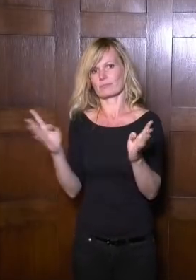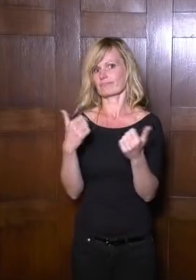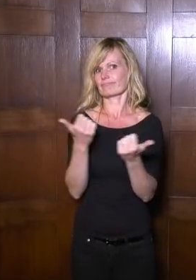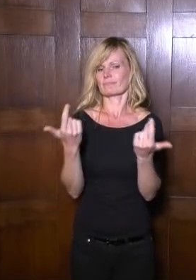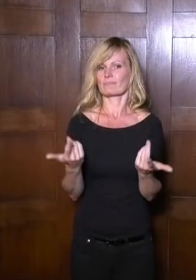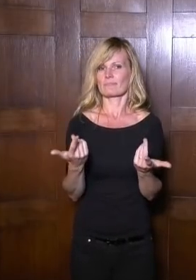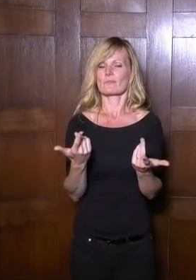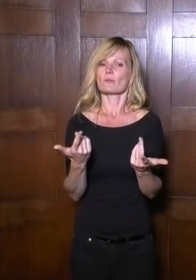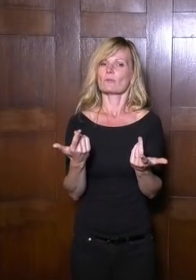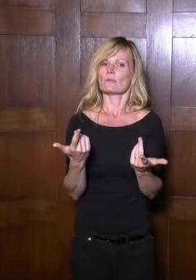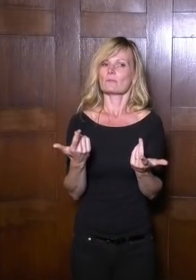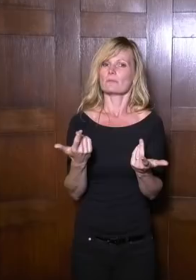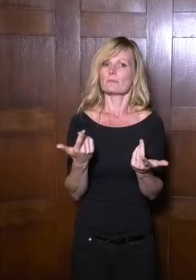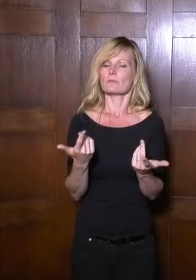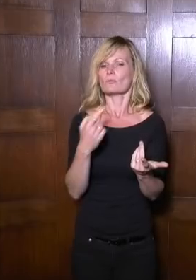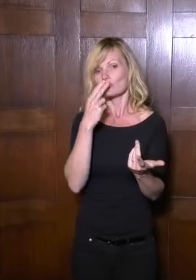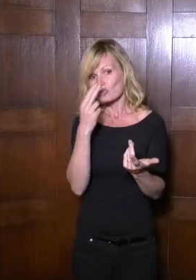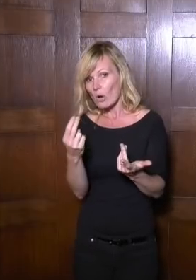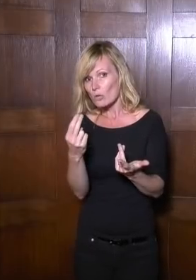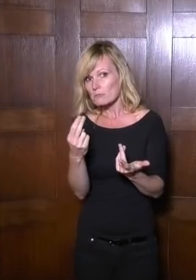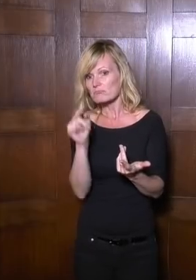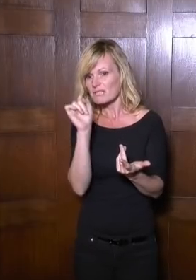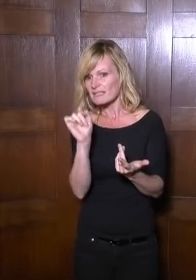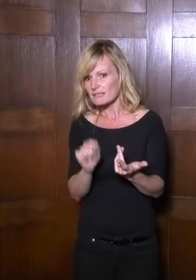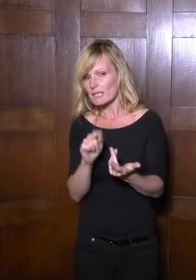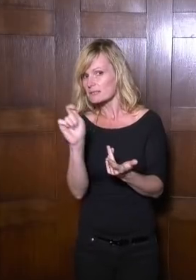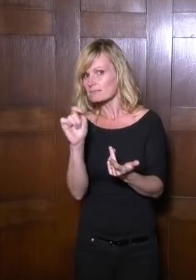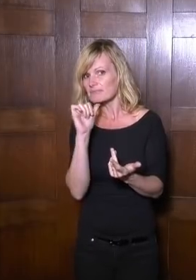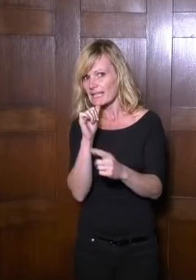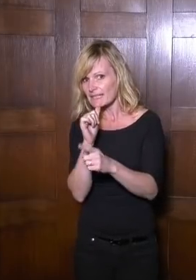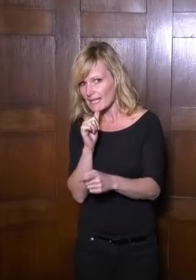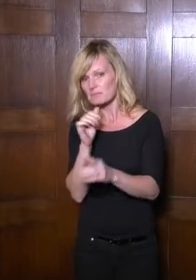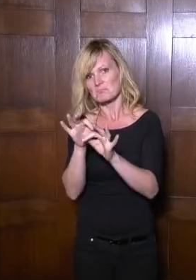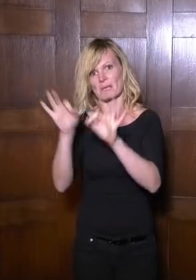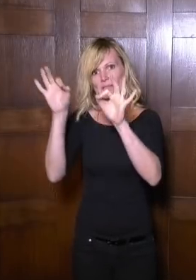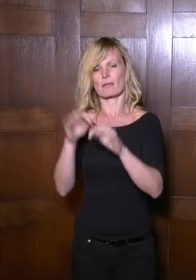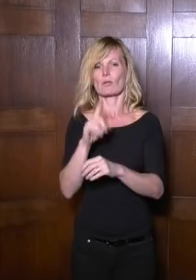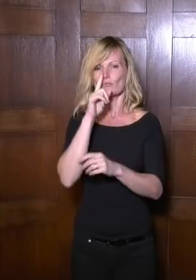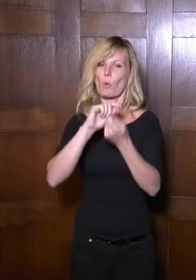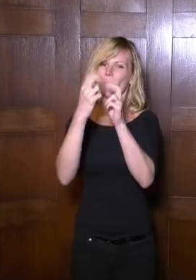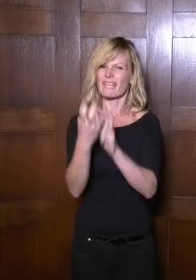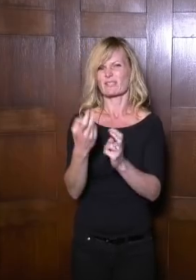definieren eben das, was verboten wird. Und ein bisschen beim Vollzug habe ich ein Problem. Also